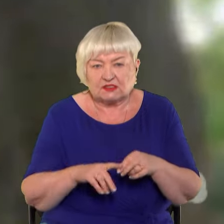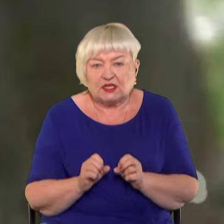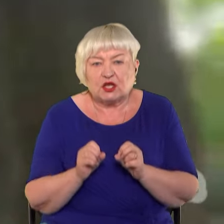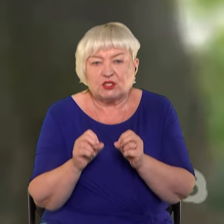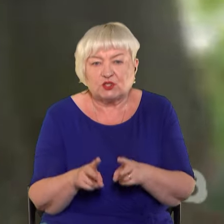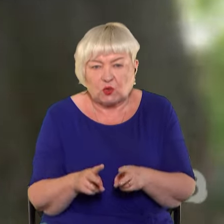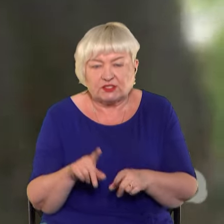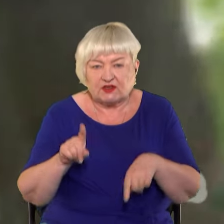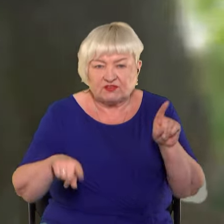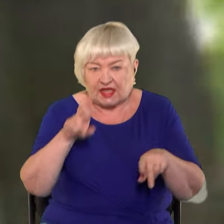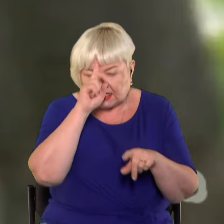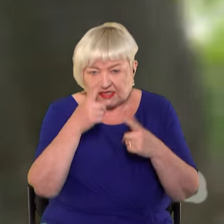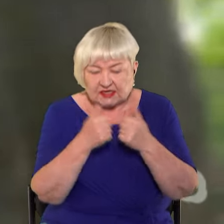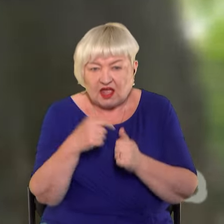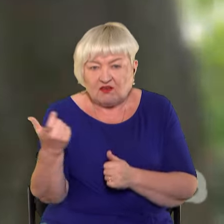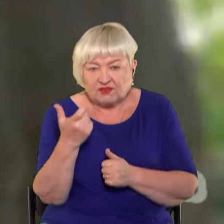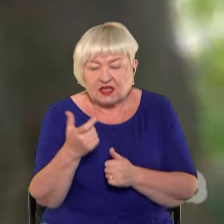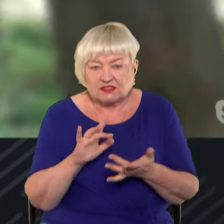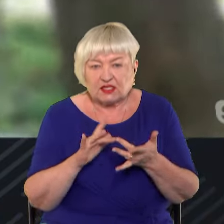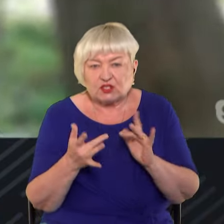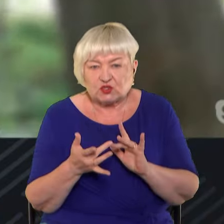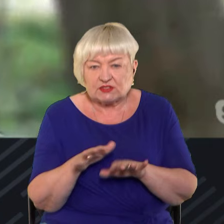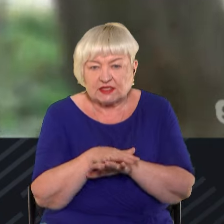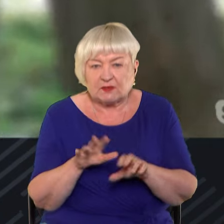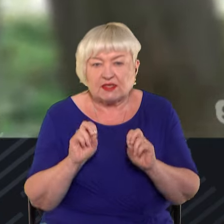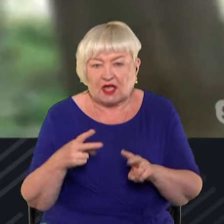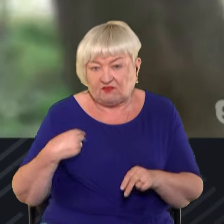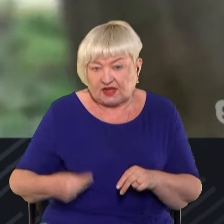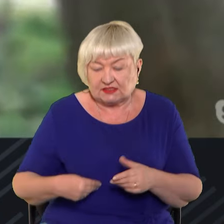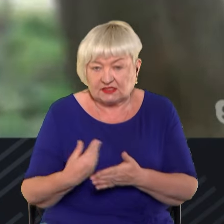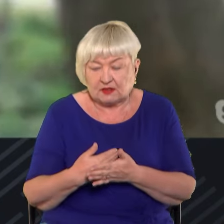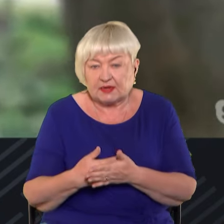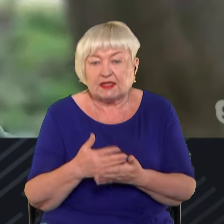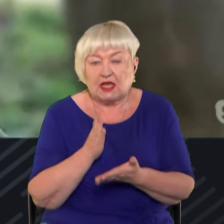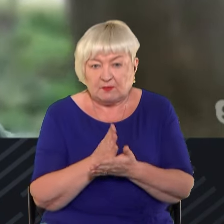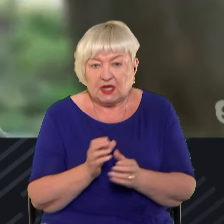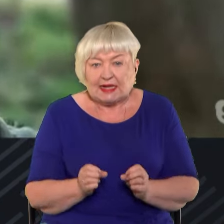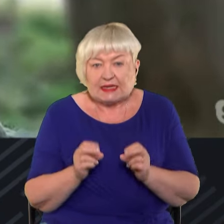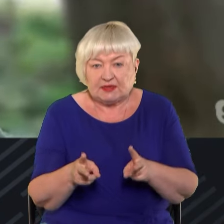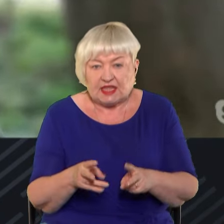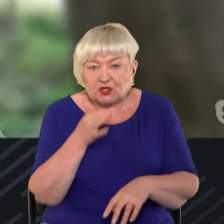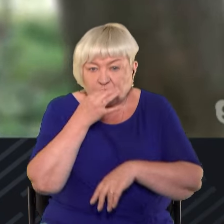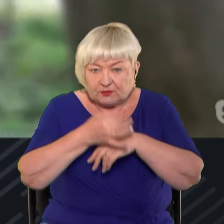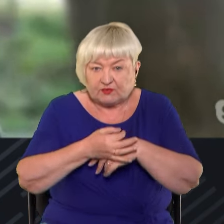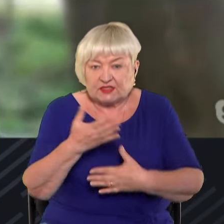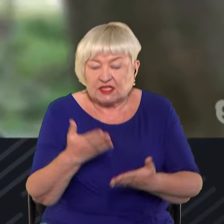країнах власники соціальних мереж, як Франції, наприклад, несуть кримінальну відповідальність, якщо